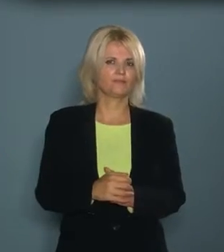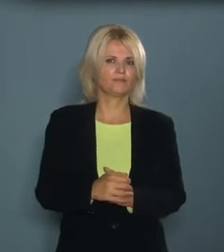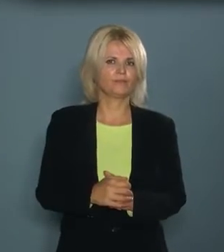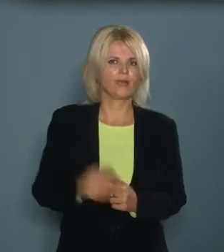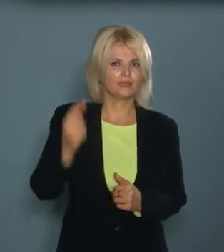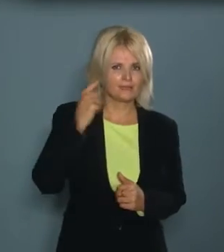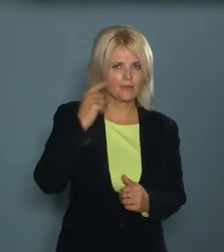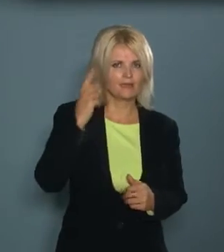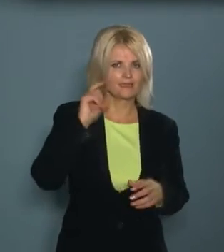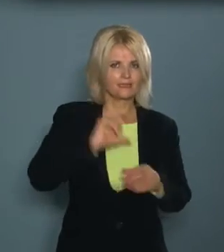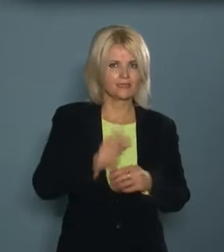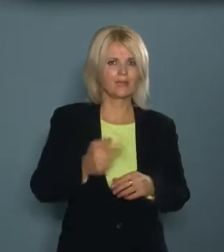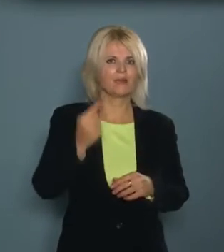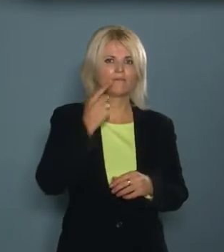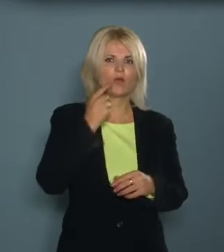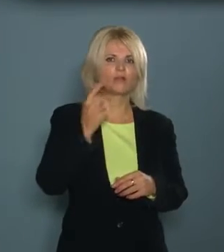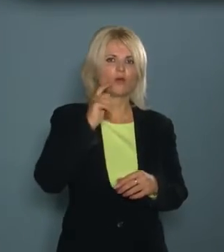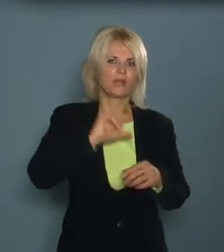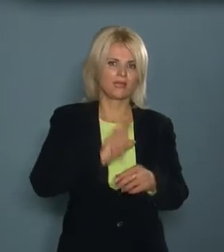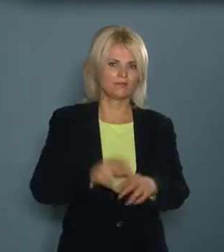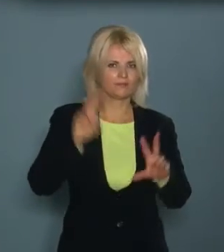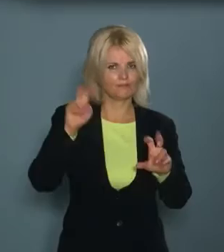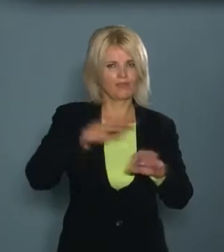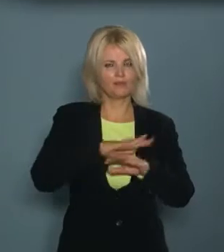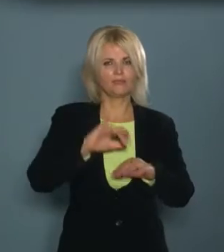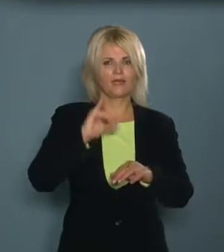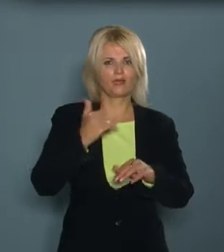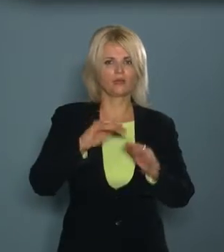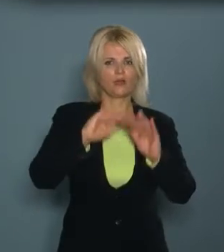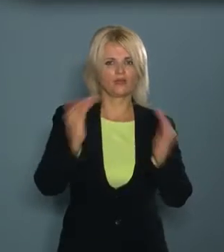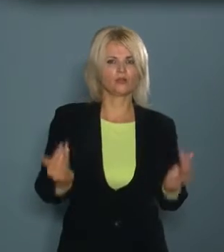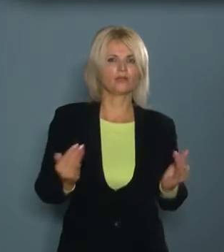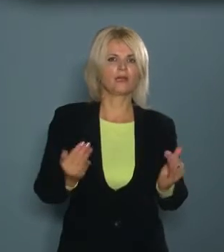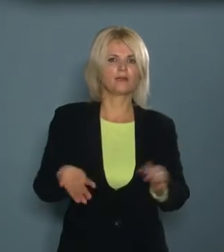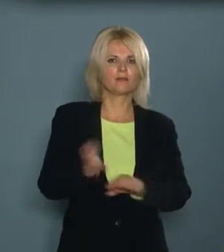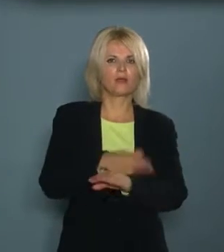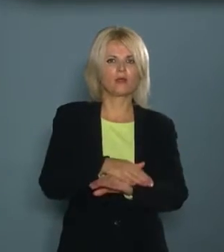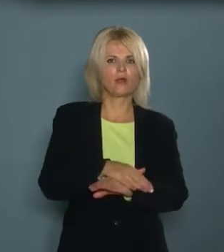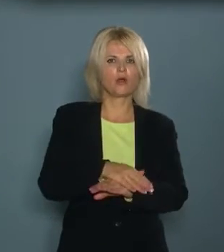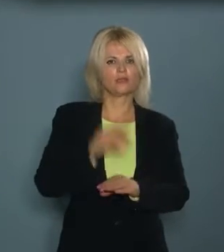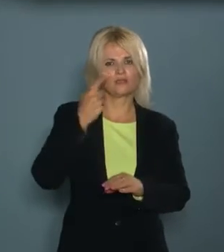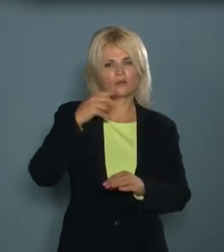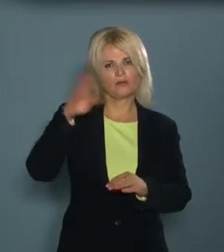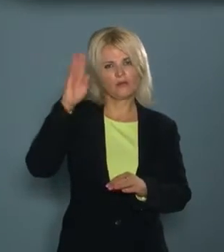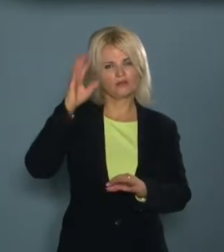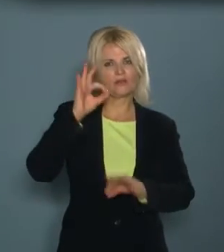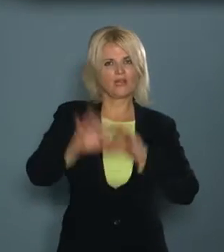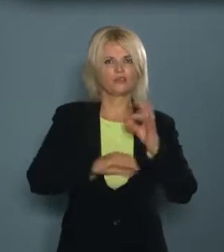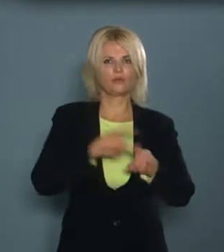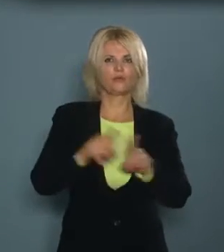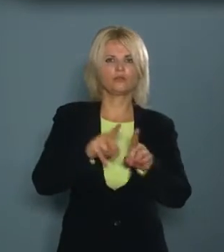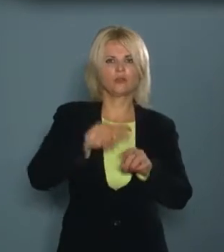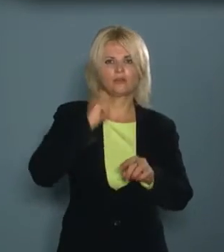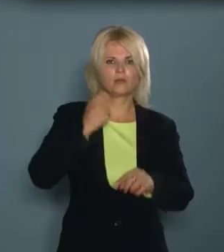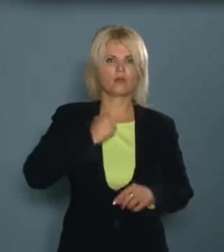szemet szemért, fogat fogért diktálta. Minden jutadomnál meghalt szovjet katonáért cserébe ugyanannyi magyar honvédet ítéltek